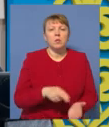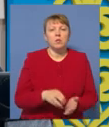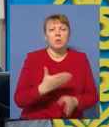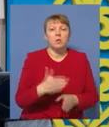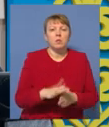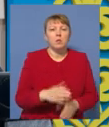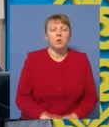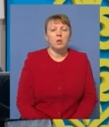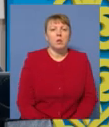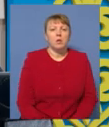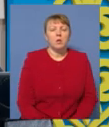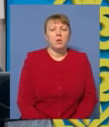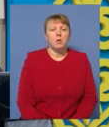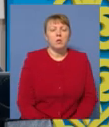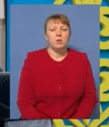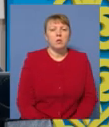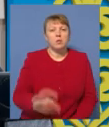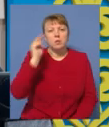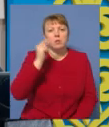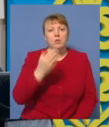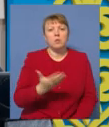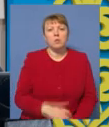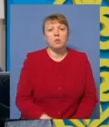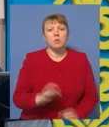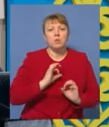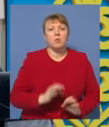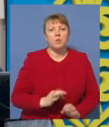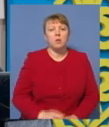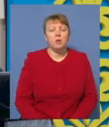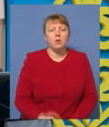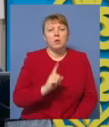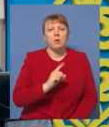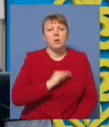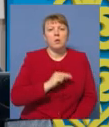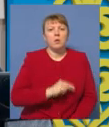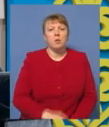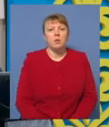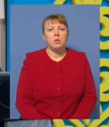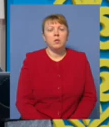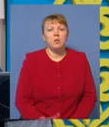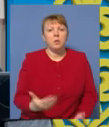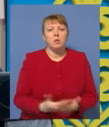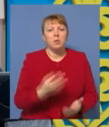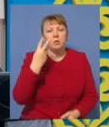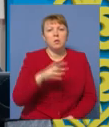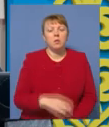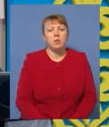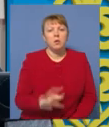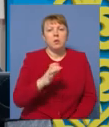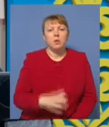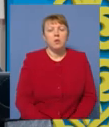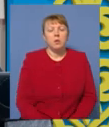поэтапно, это раз. Во-вторых, проходит ли обучение прокуроры для того, чтобы работать в этой новой модели уголовного